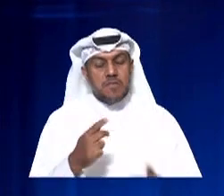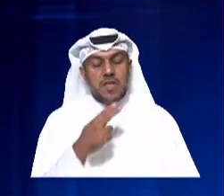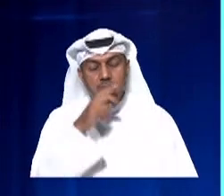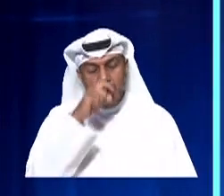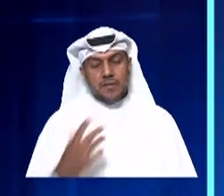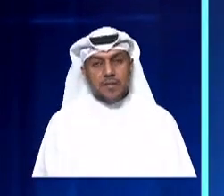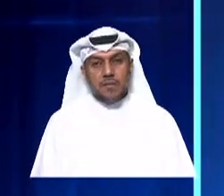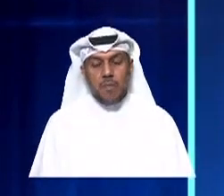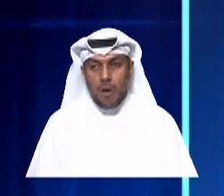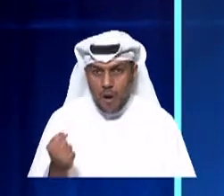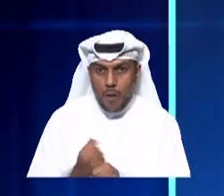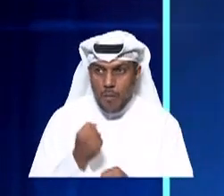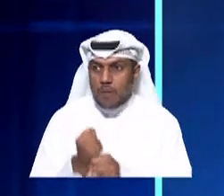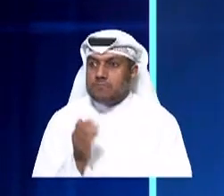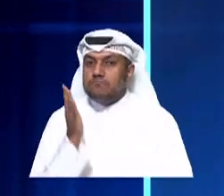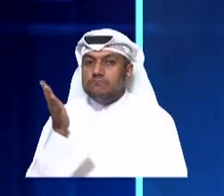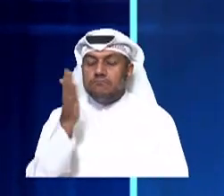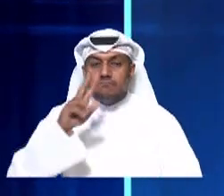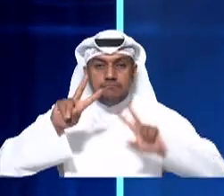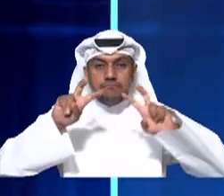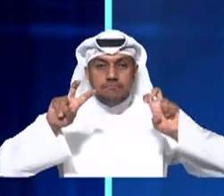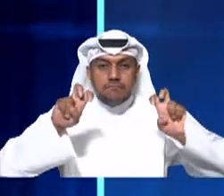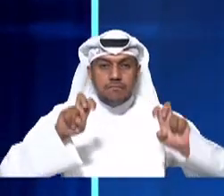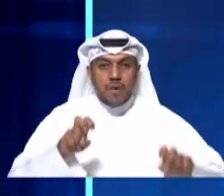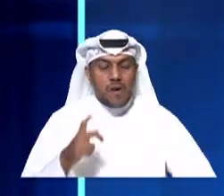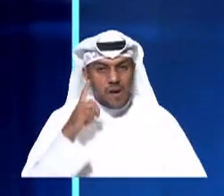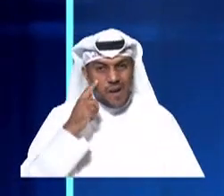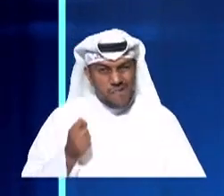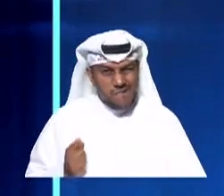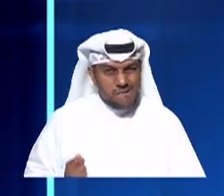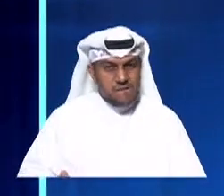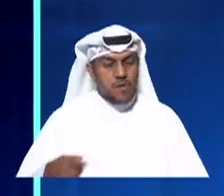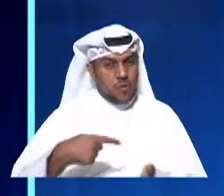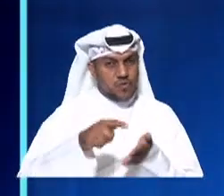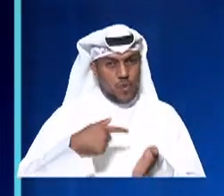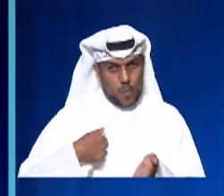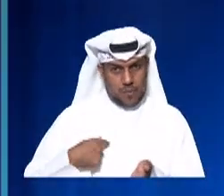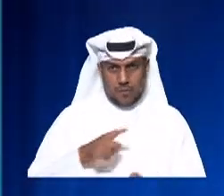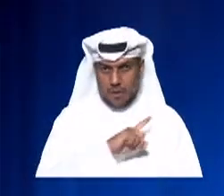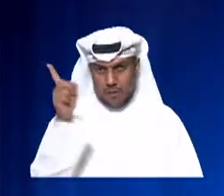وبتكثيف الجهود الأمنية لرصد وضبط الجرائم الانتخابية.